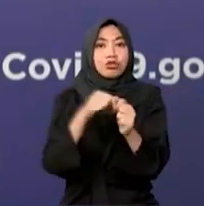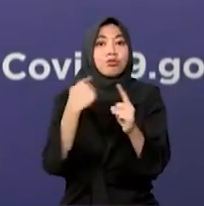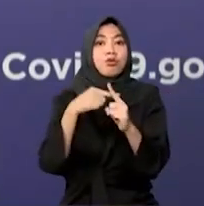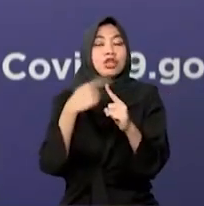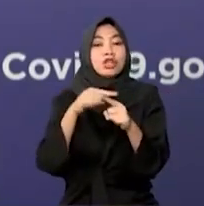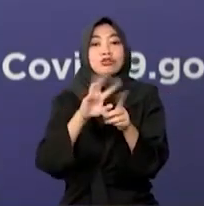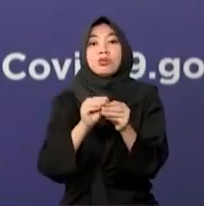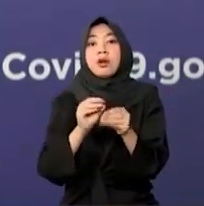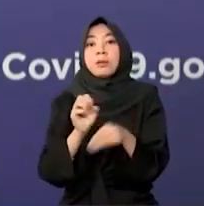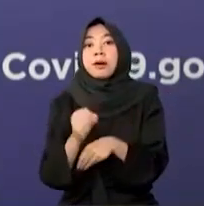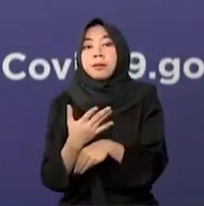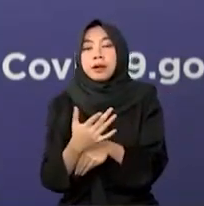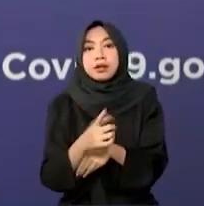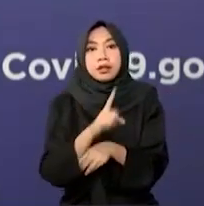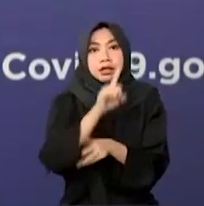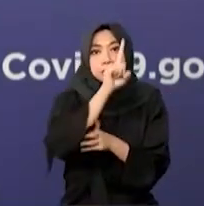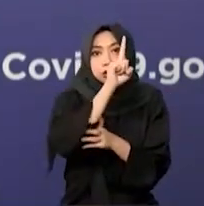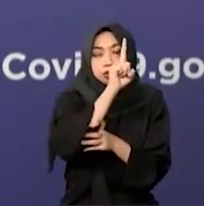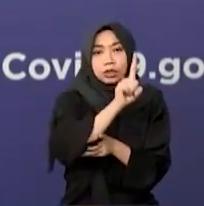sebanyak